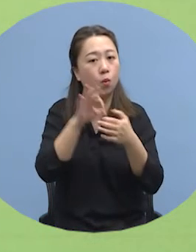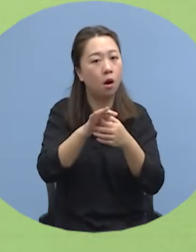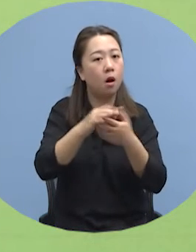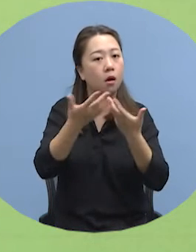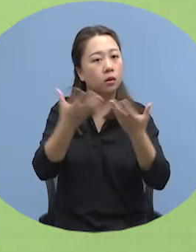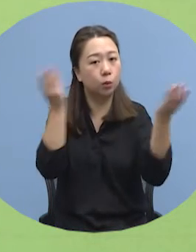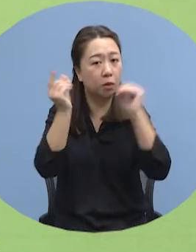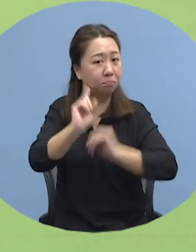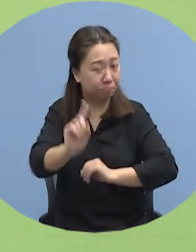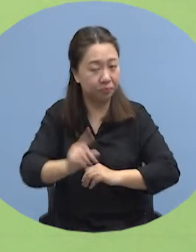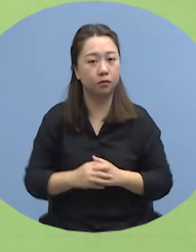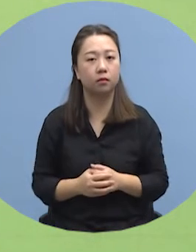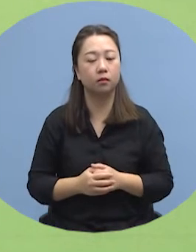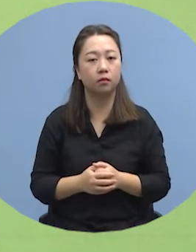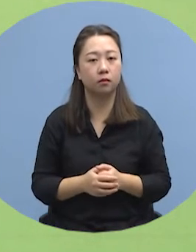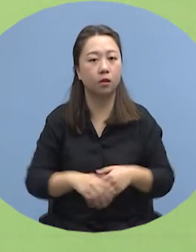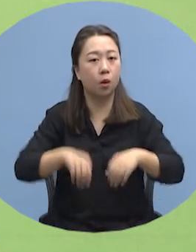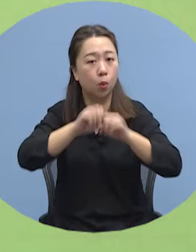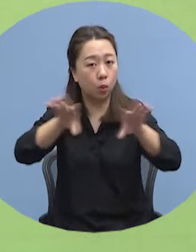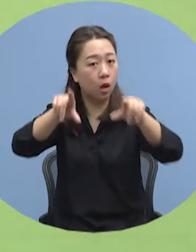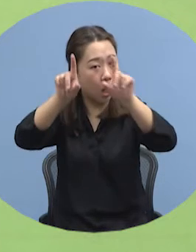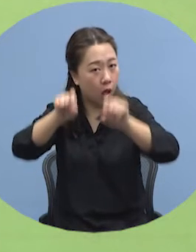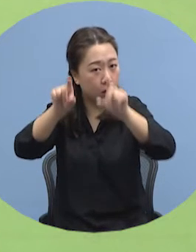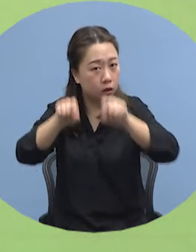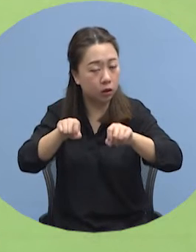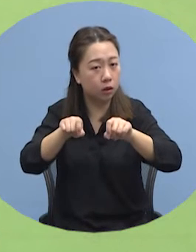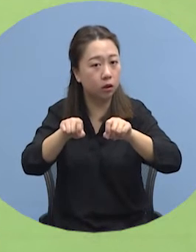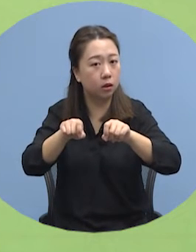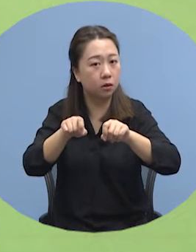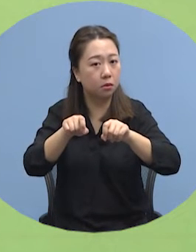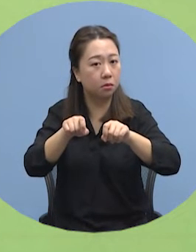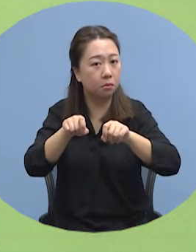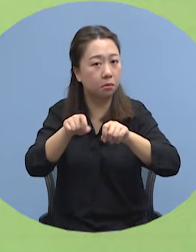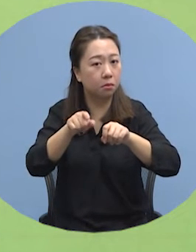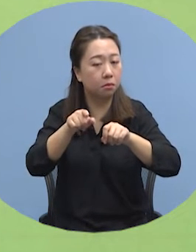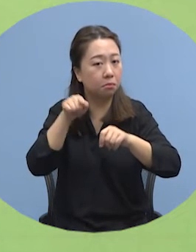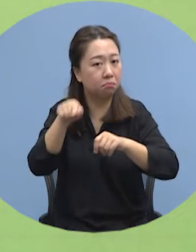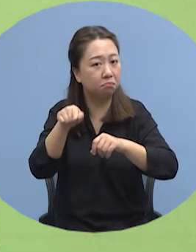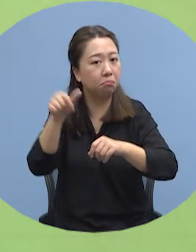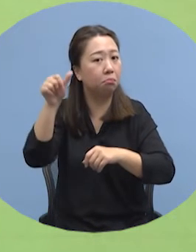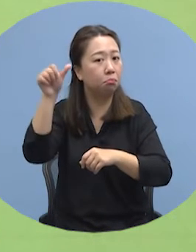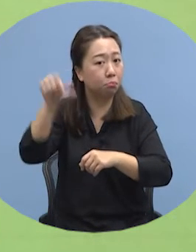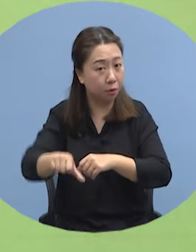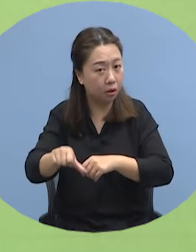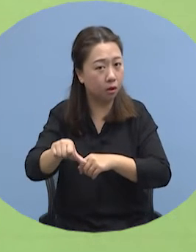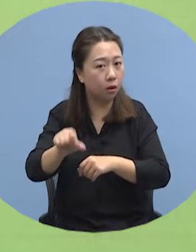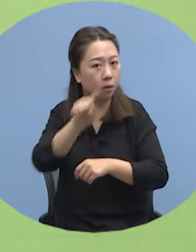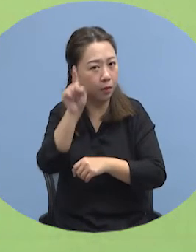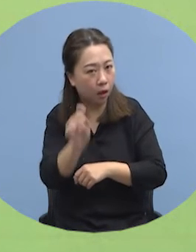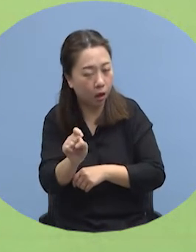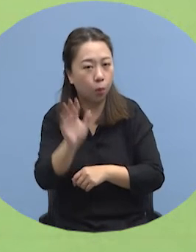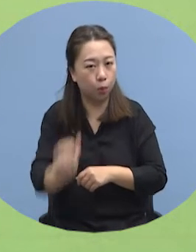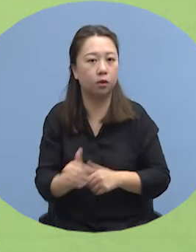果，並且會告知有關人士他的提名被裁定無效的原